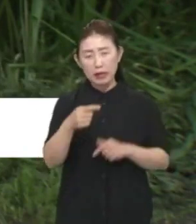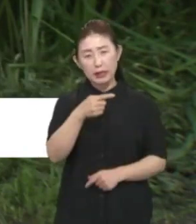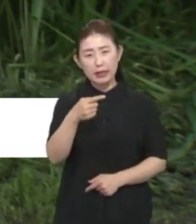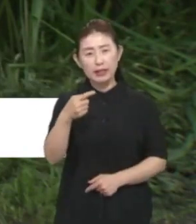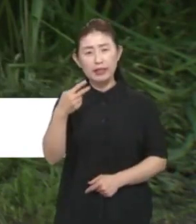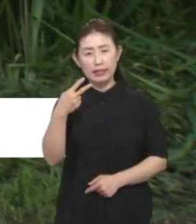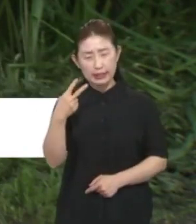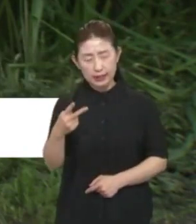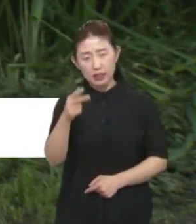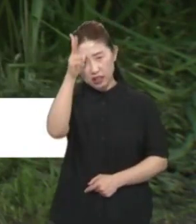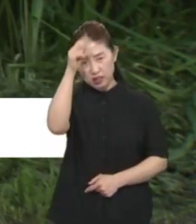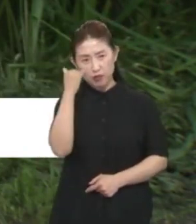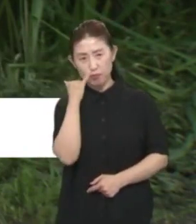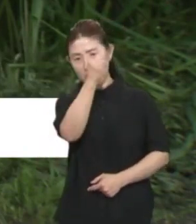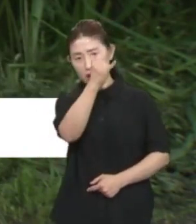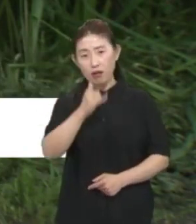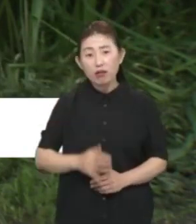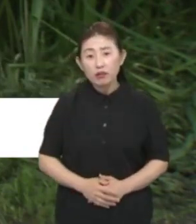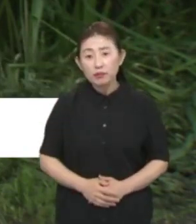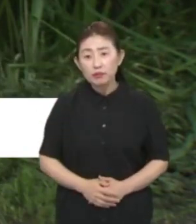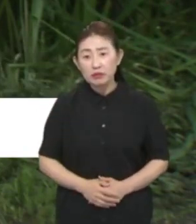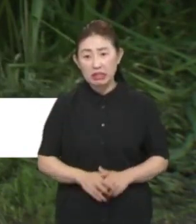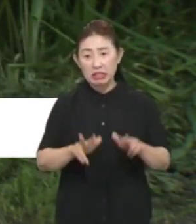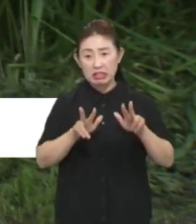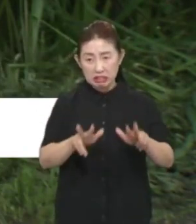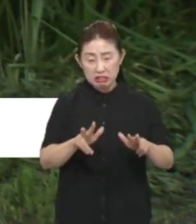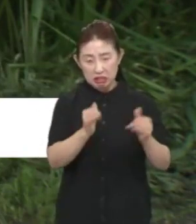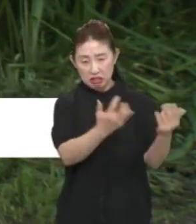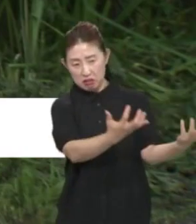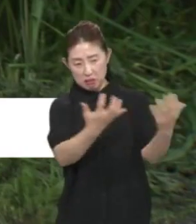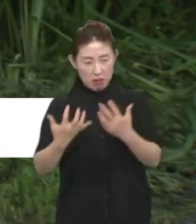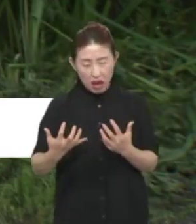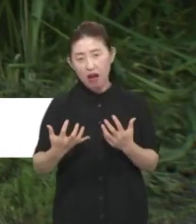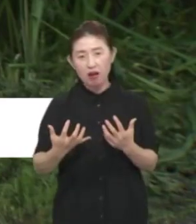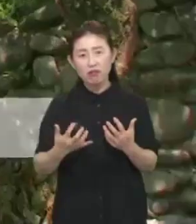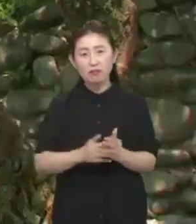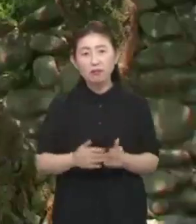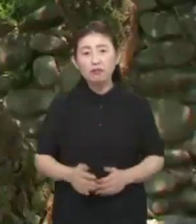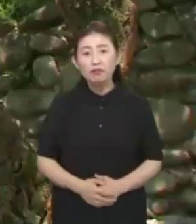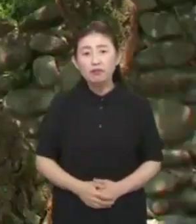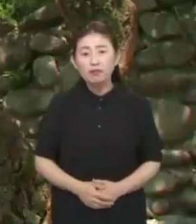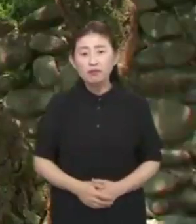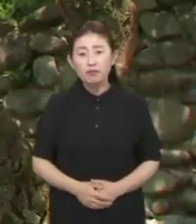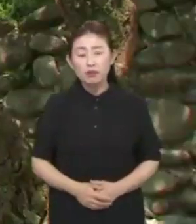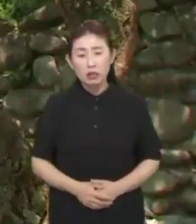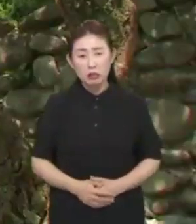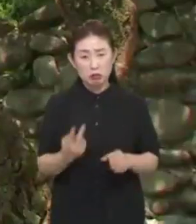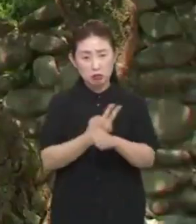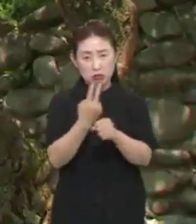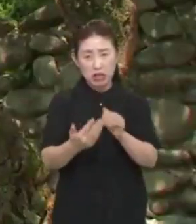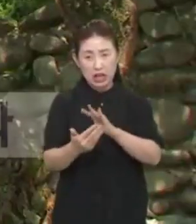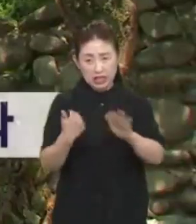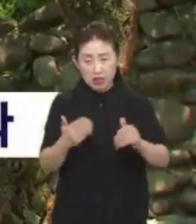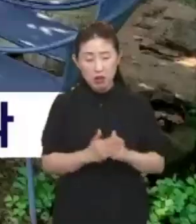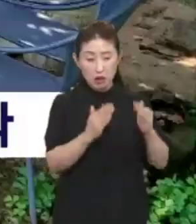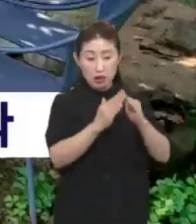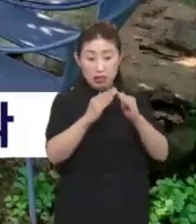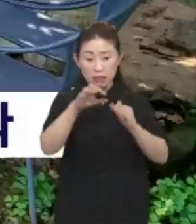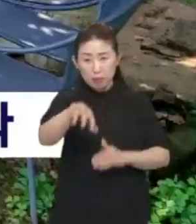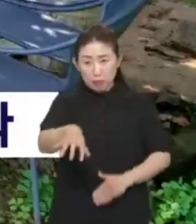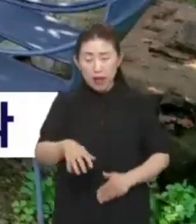112로 신고를 했는데 112에서 이렇게 다 동원시켜가지고. 2시간 전쯤 인근